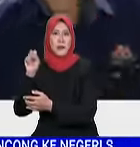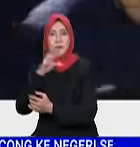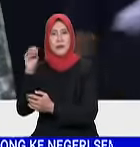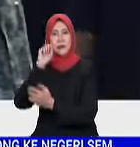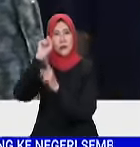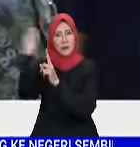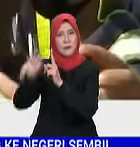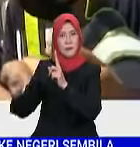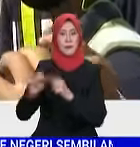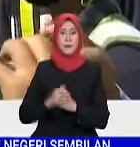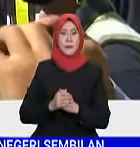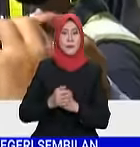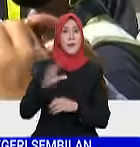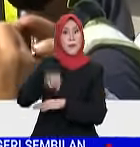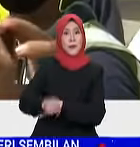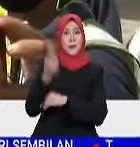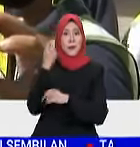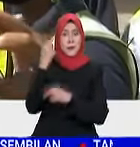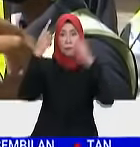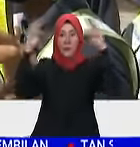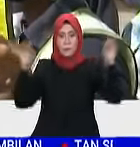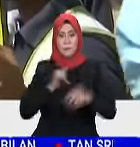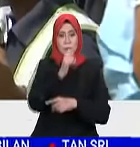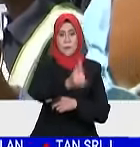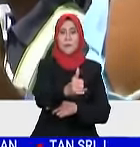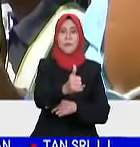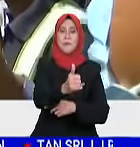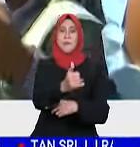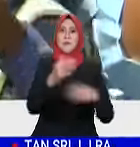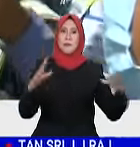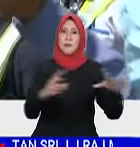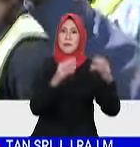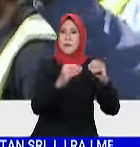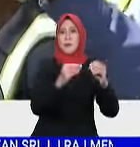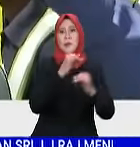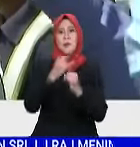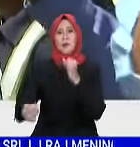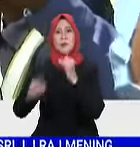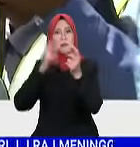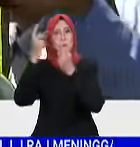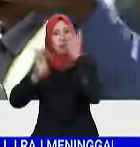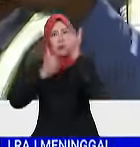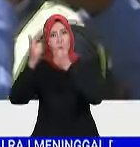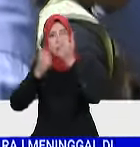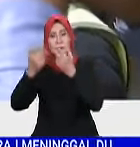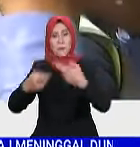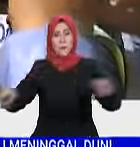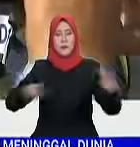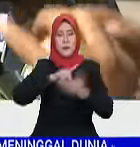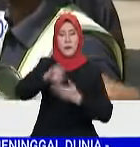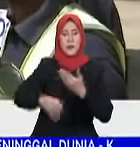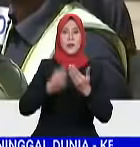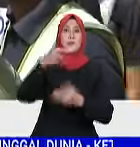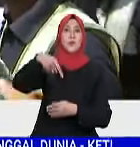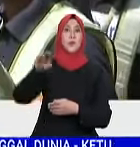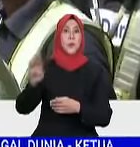Malam tadi, Perdana Menteri menghadiri mesyuarat kepimpinan masyarakat daerah Sandakan dan mengakhiri lawatannya dengan melancarkan projek lebuh